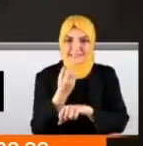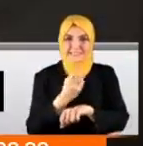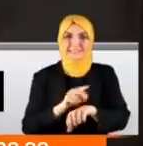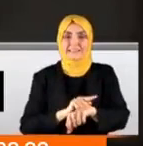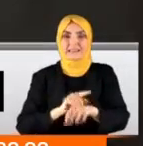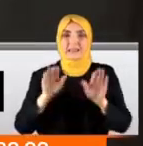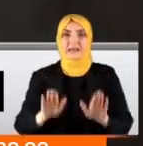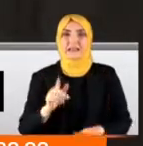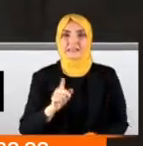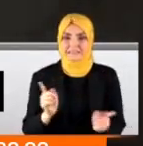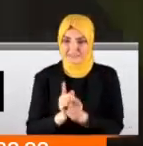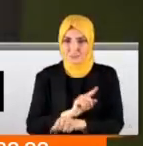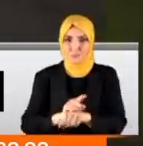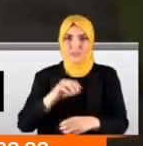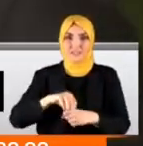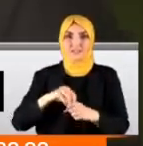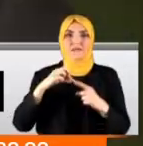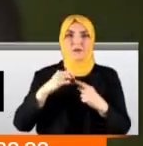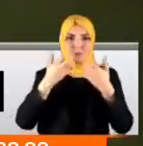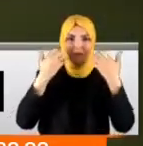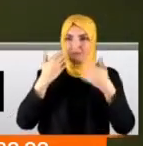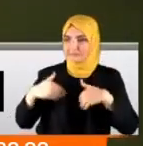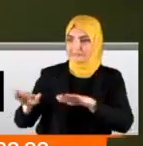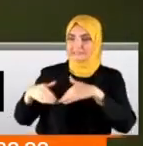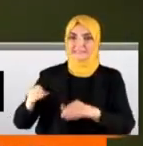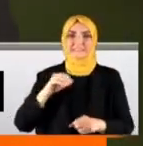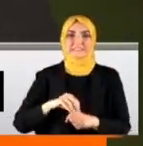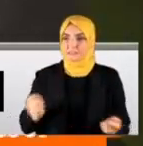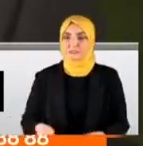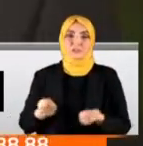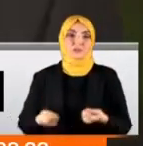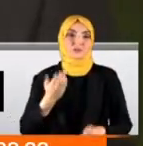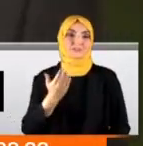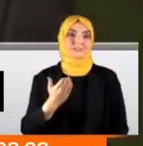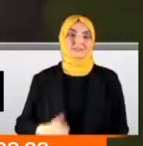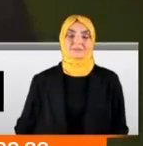diliminde rakunu sağ oluşturabilmek için elinden ne geldiyse yaptı Ne